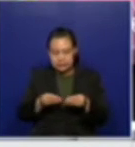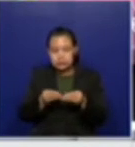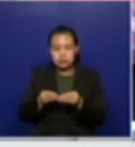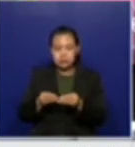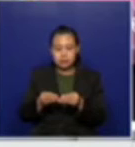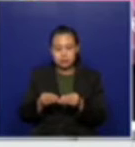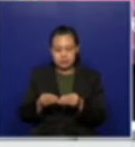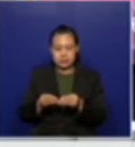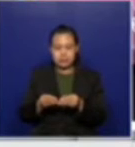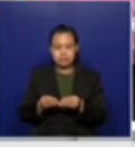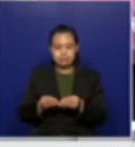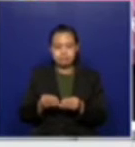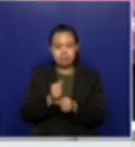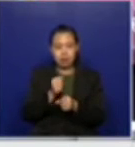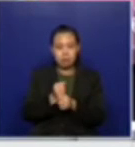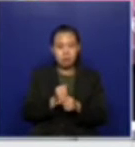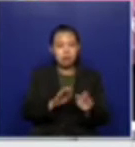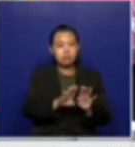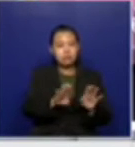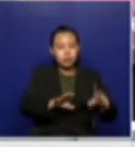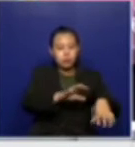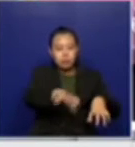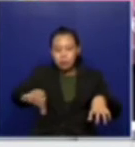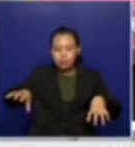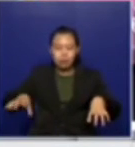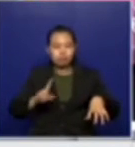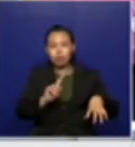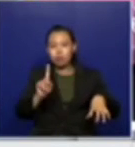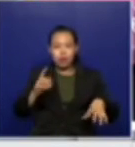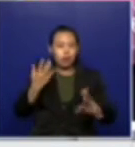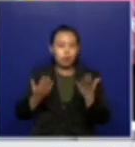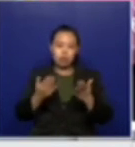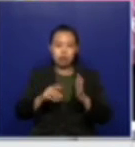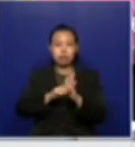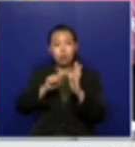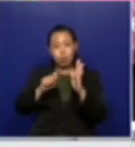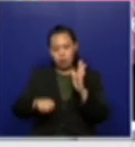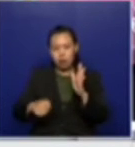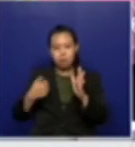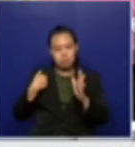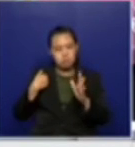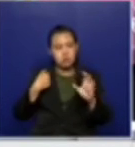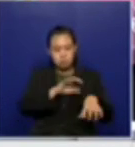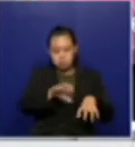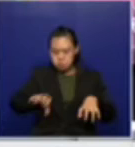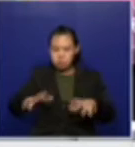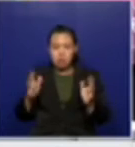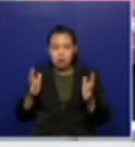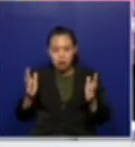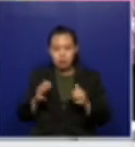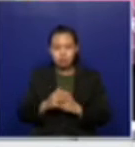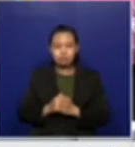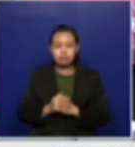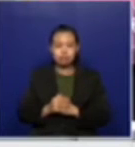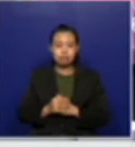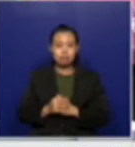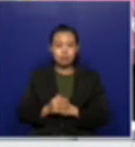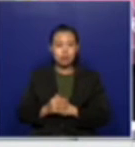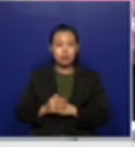เหลืองเปิดที่ไหนก็ได้ในโคราชนี่หลายแห่งเขาบอกว่ามีตำรวจใหญ่ระดับภาค